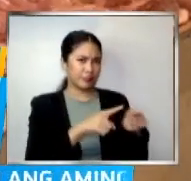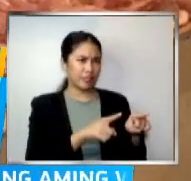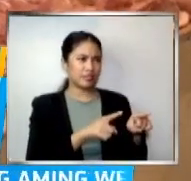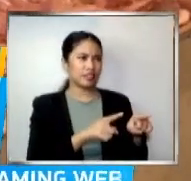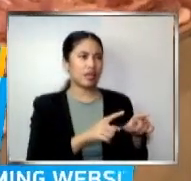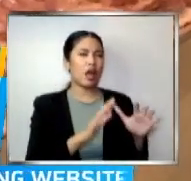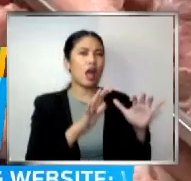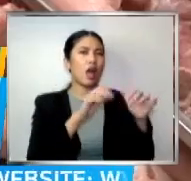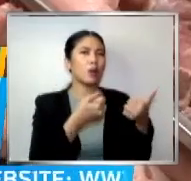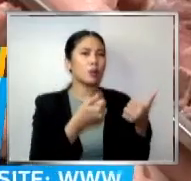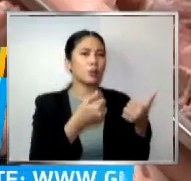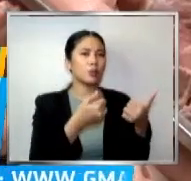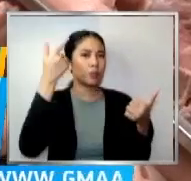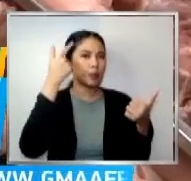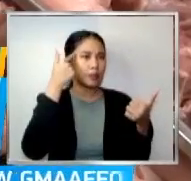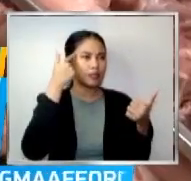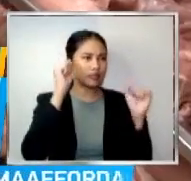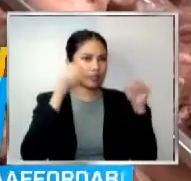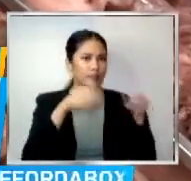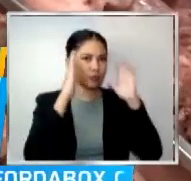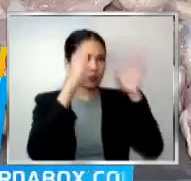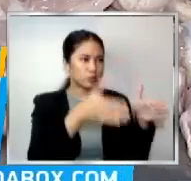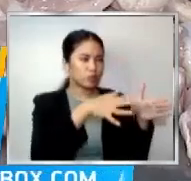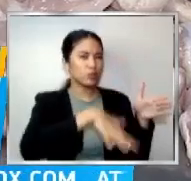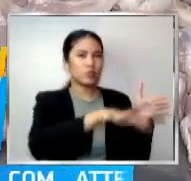hinaing nitong mga nagre-reklamo dahil parang desperate move na ho nila ito?